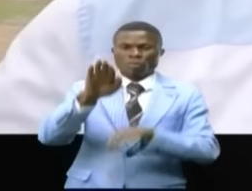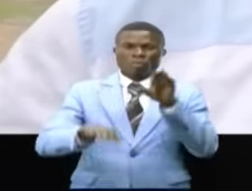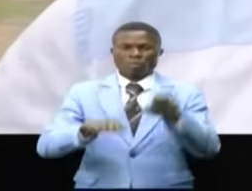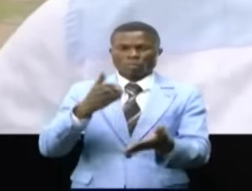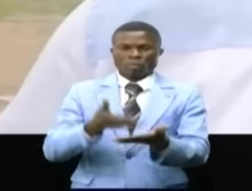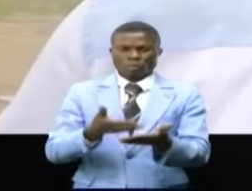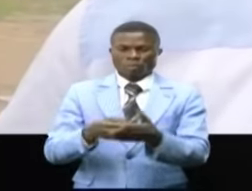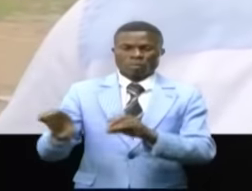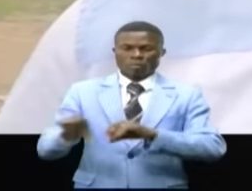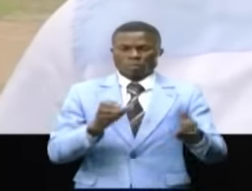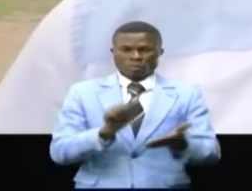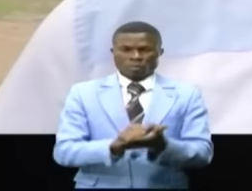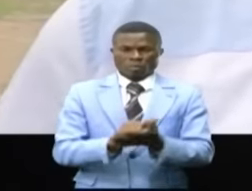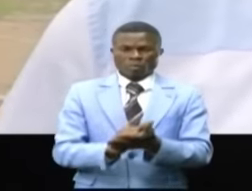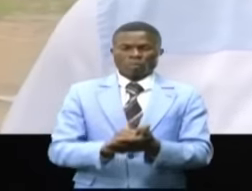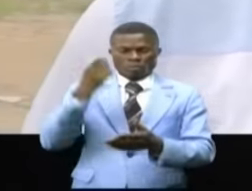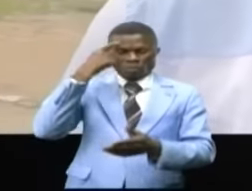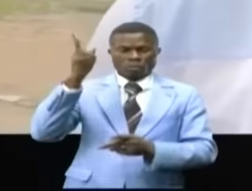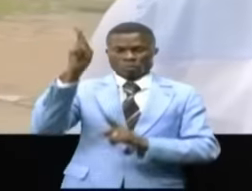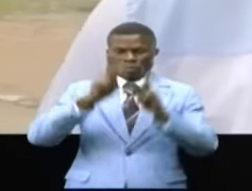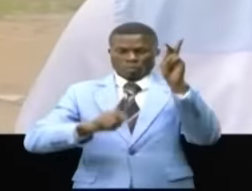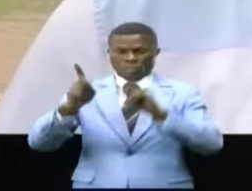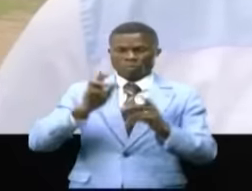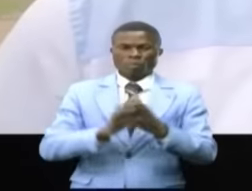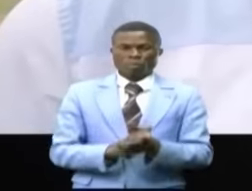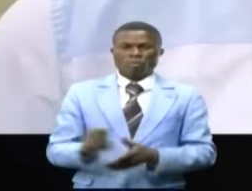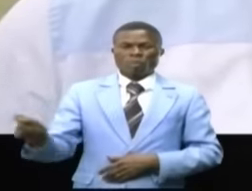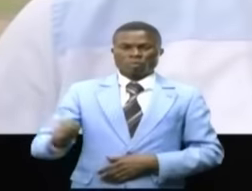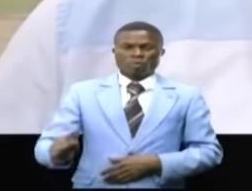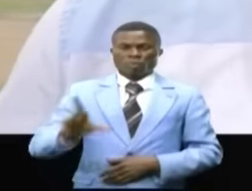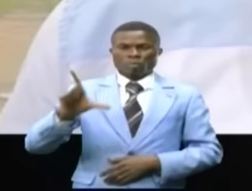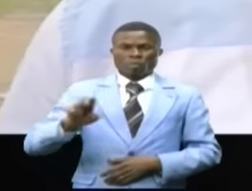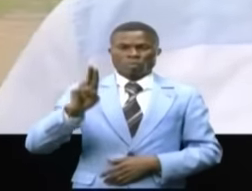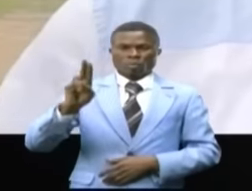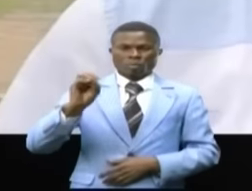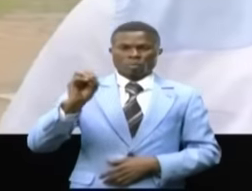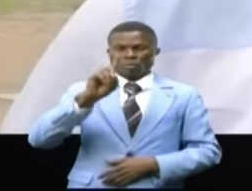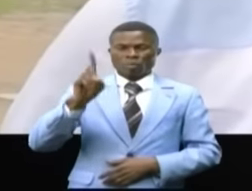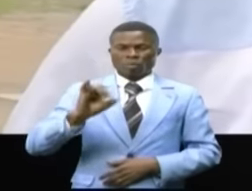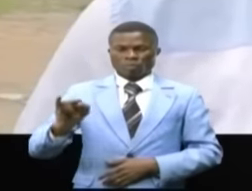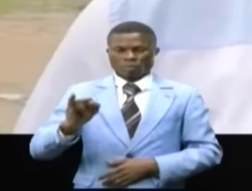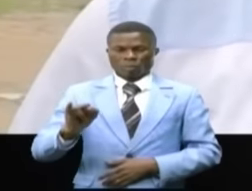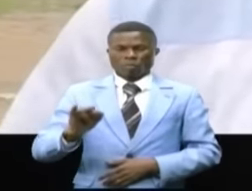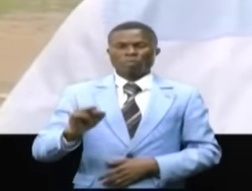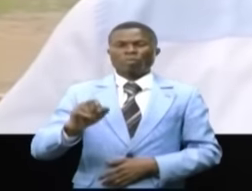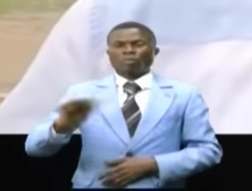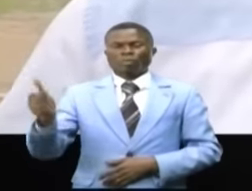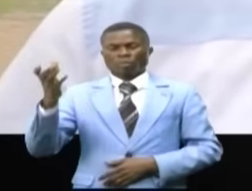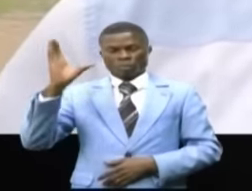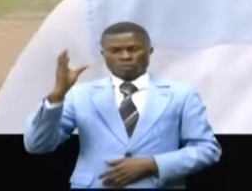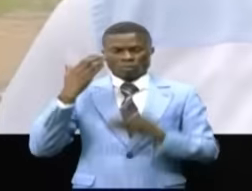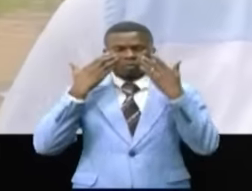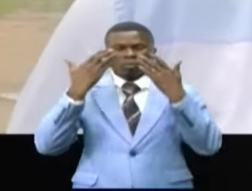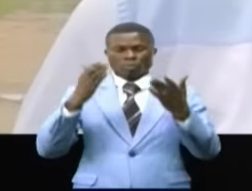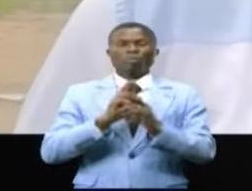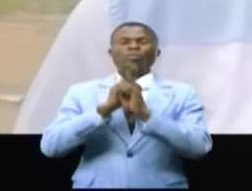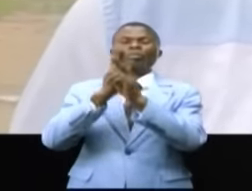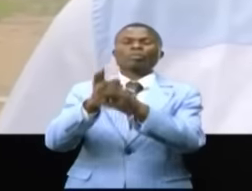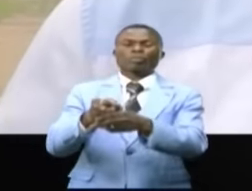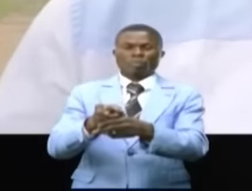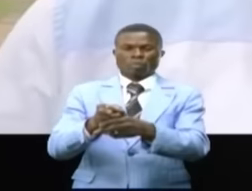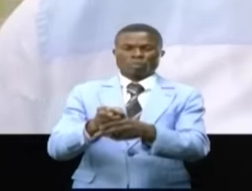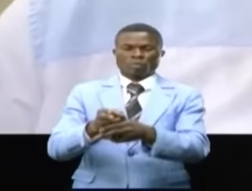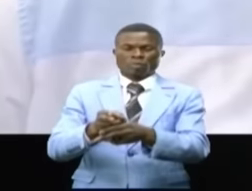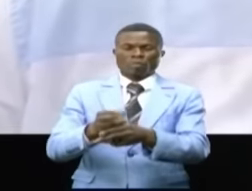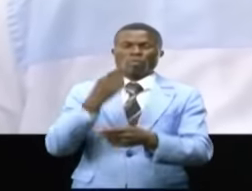dans cette activité à la population de territoire de Luozi Songololo. Voilà donc la réponse à